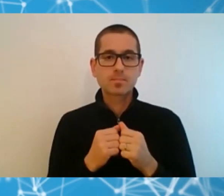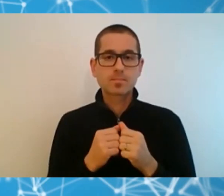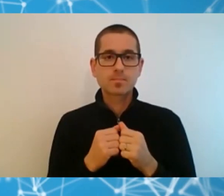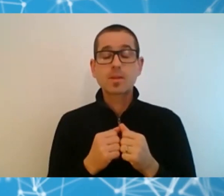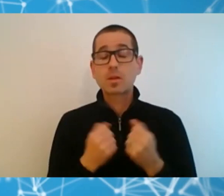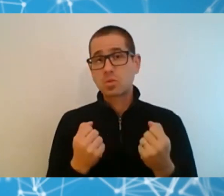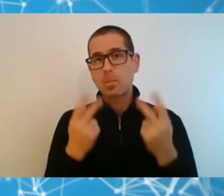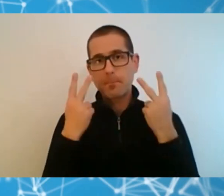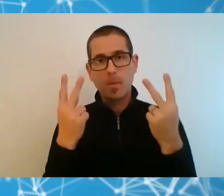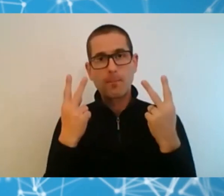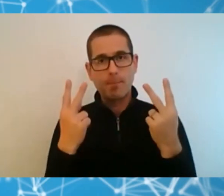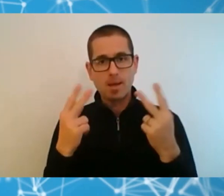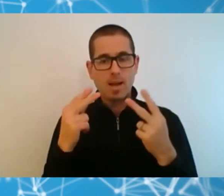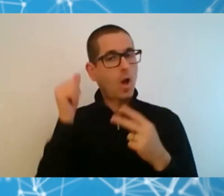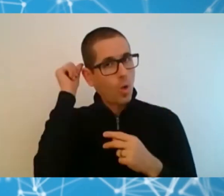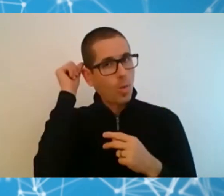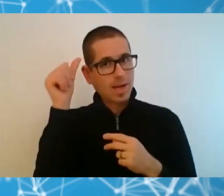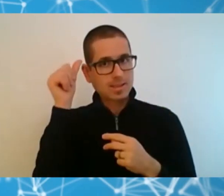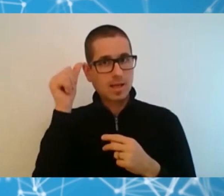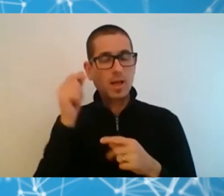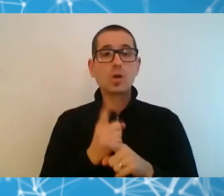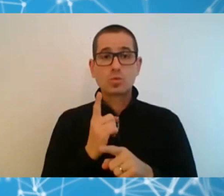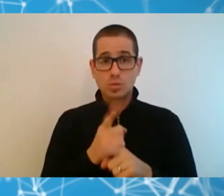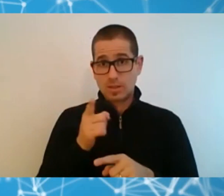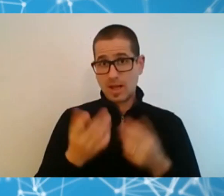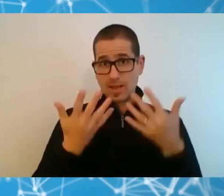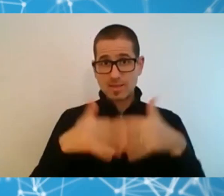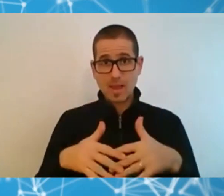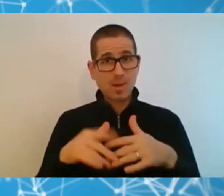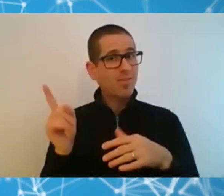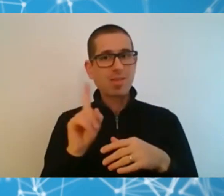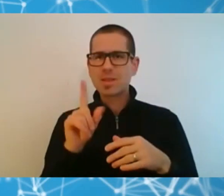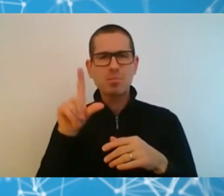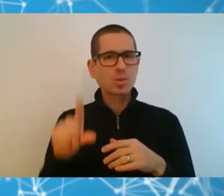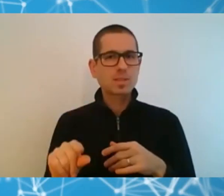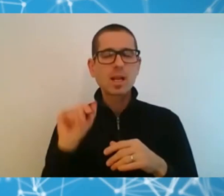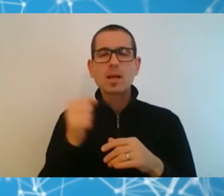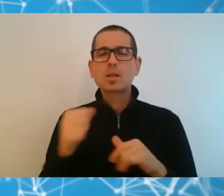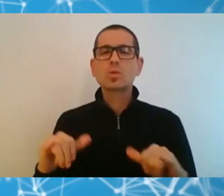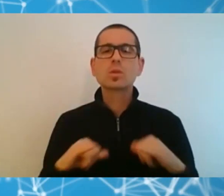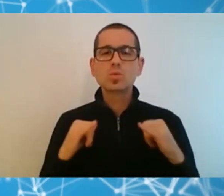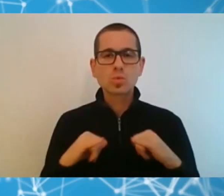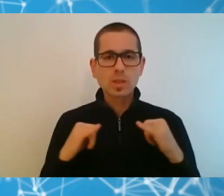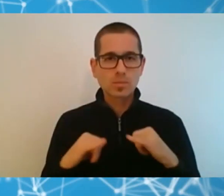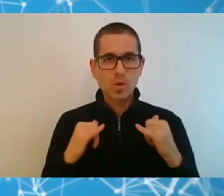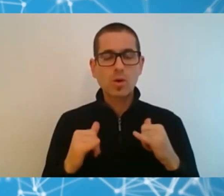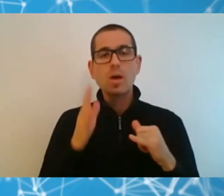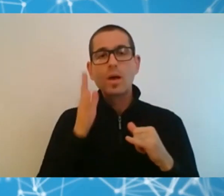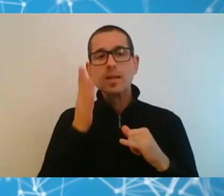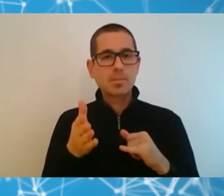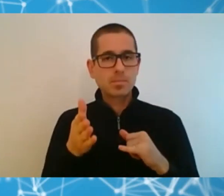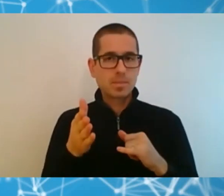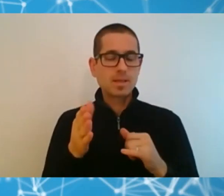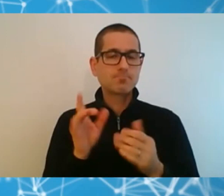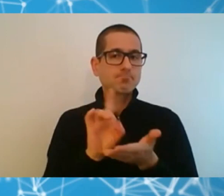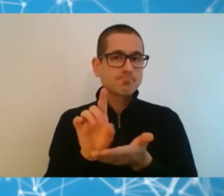pomembno operacijo. Tudi sama naprava seveda ni poceni, zato se trudimo, da bi eliminirali vse